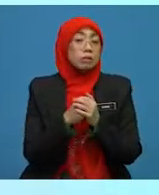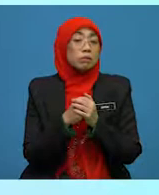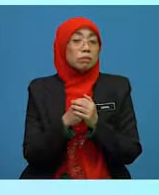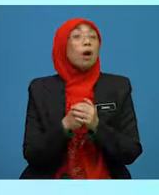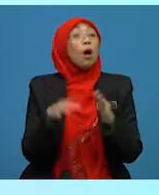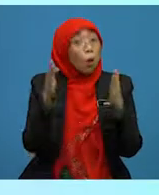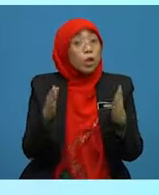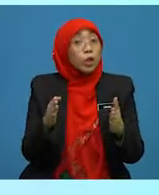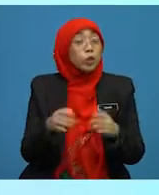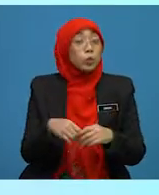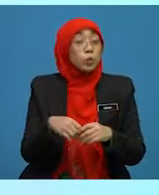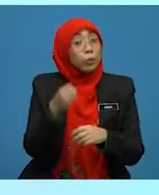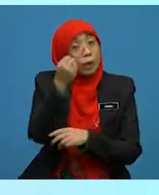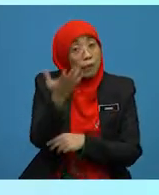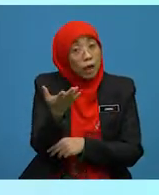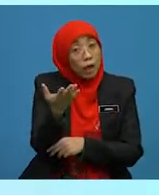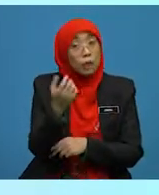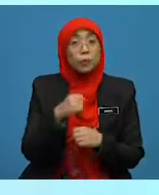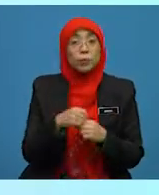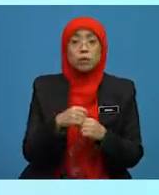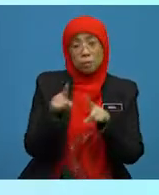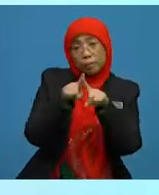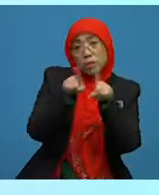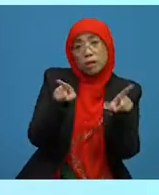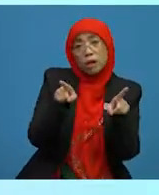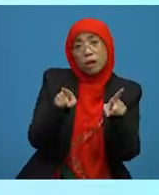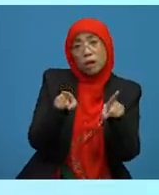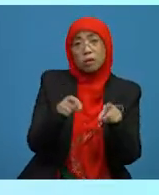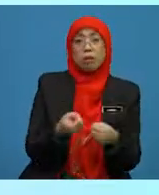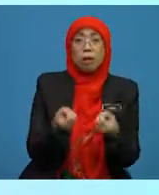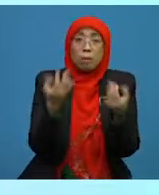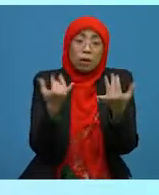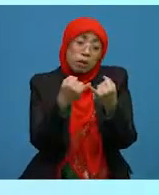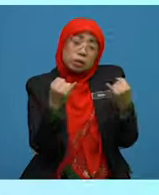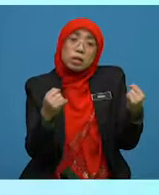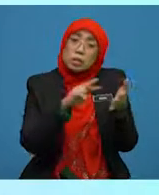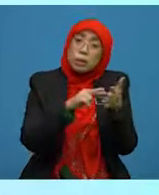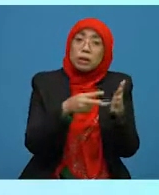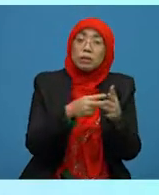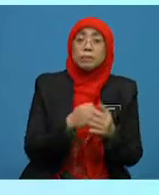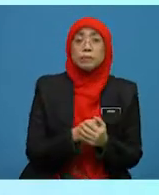dirujuknya dan menentukan perbezaan beberapa jenis makna.